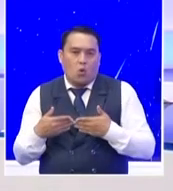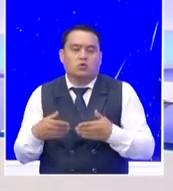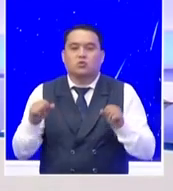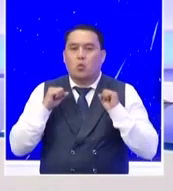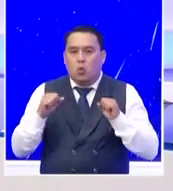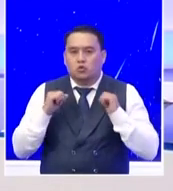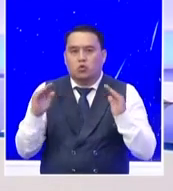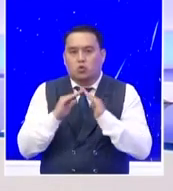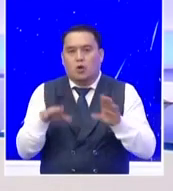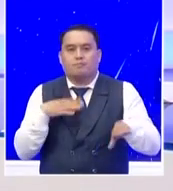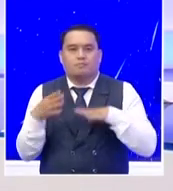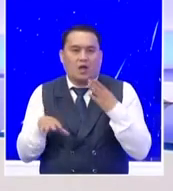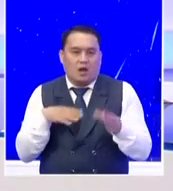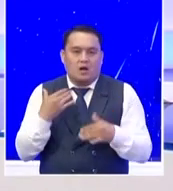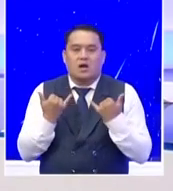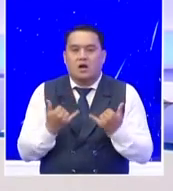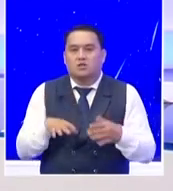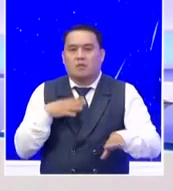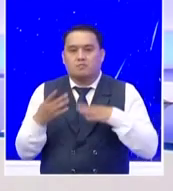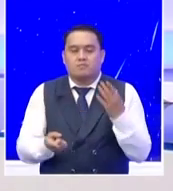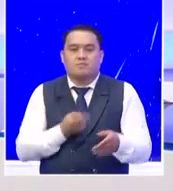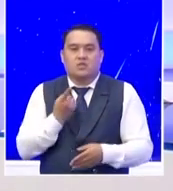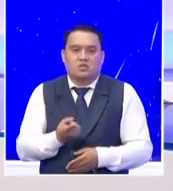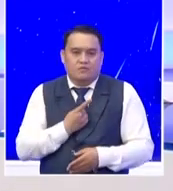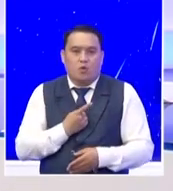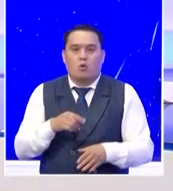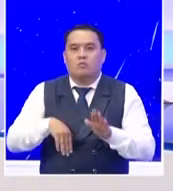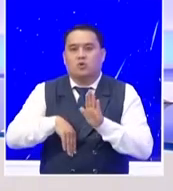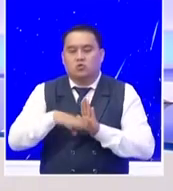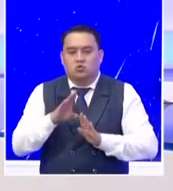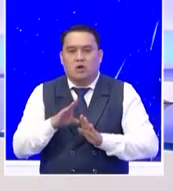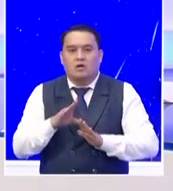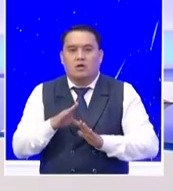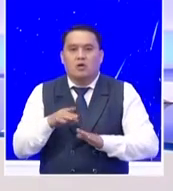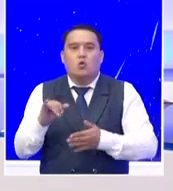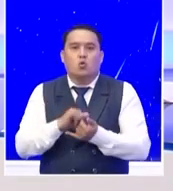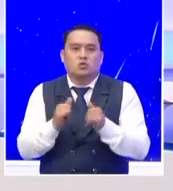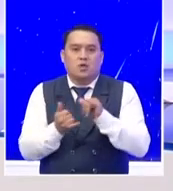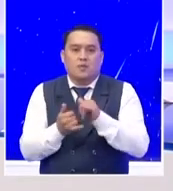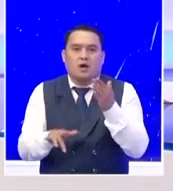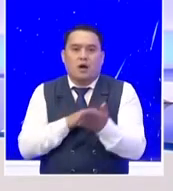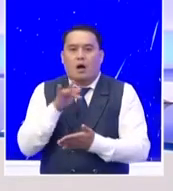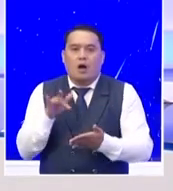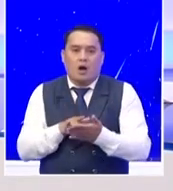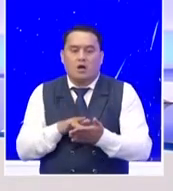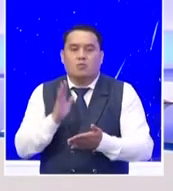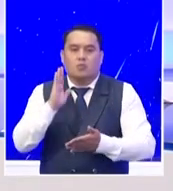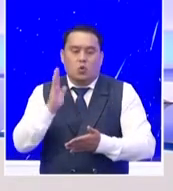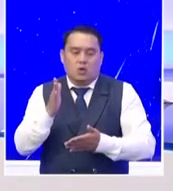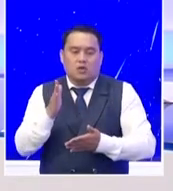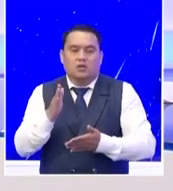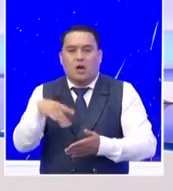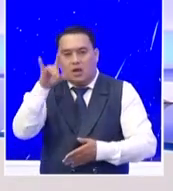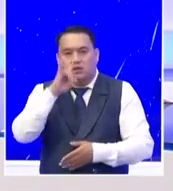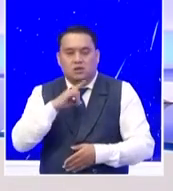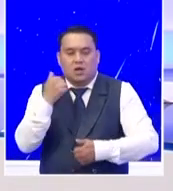спортшылар үйде жаттықты. Қазір далада шеберліктерін шыңдап жатыр. Басты мақсат Өскемен қаласында шілдеде жалауы желбірейтін